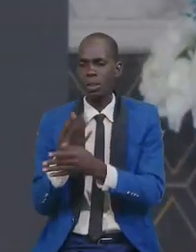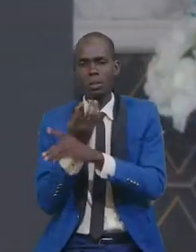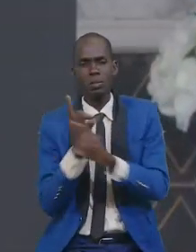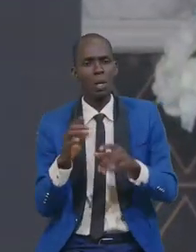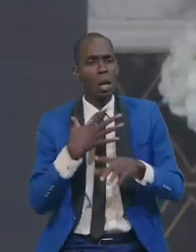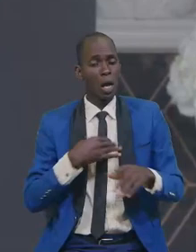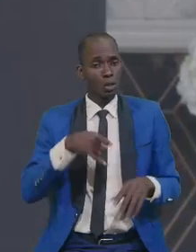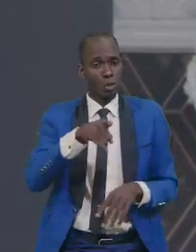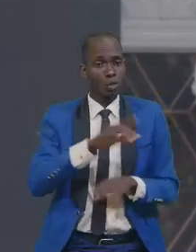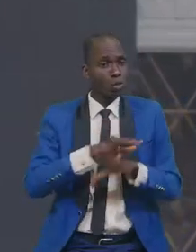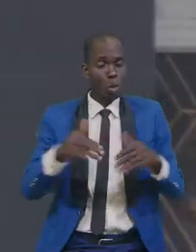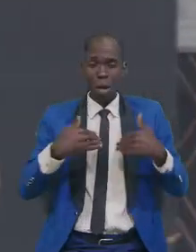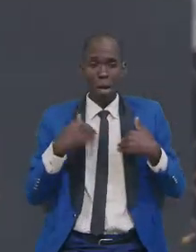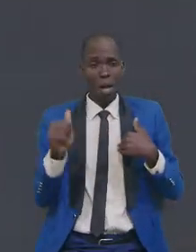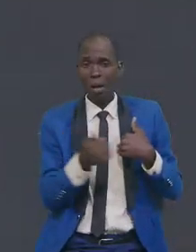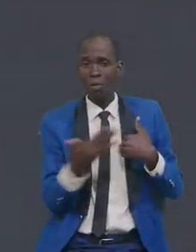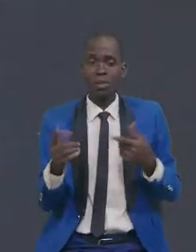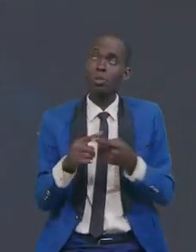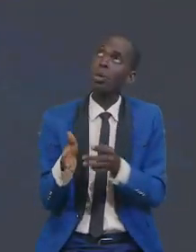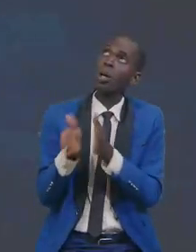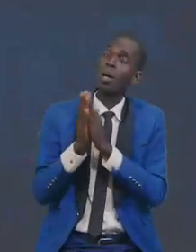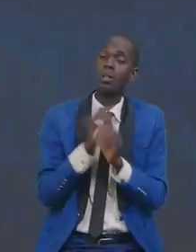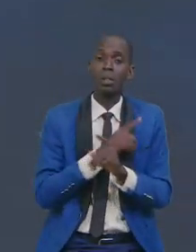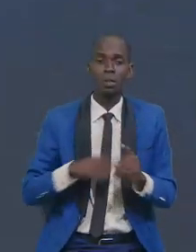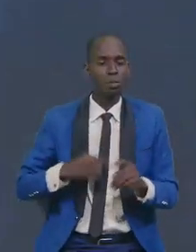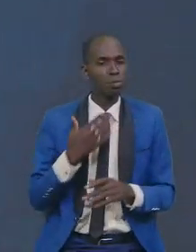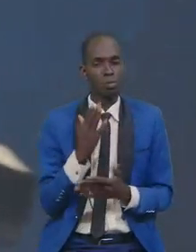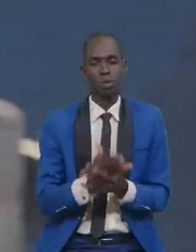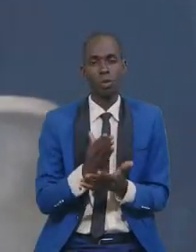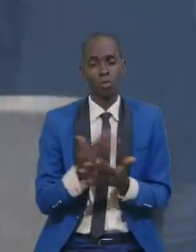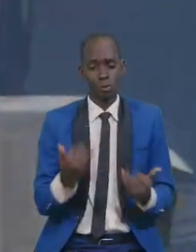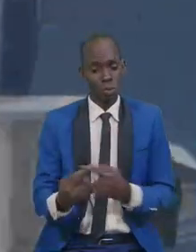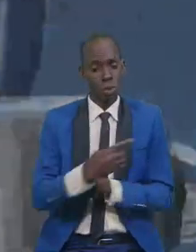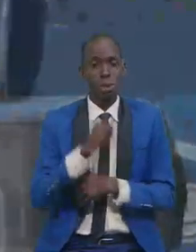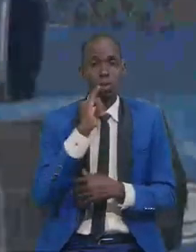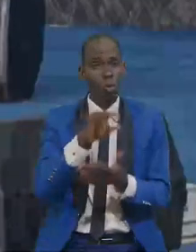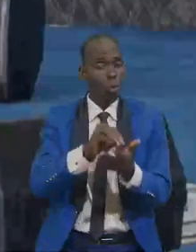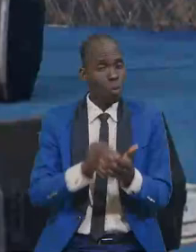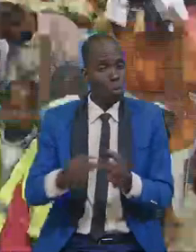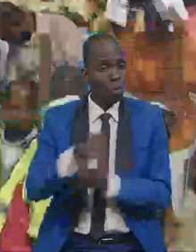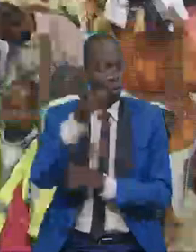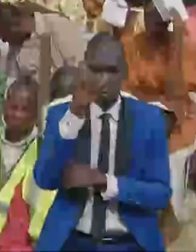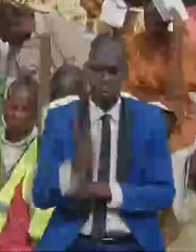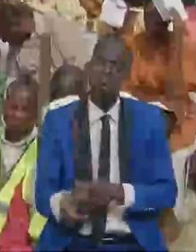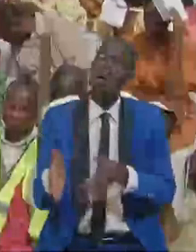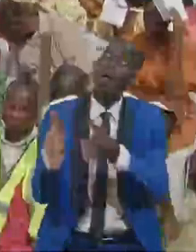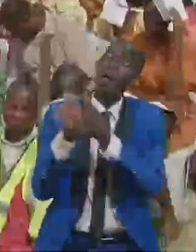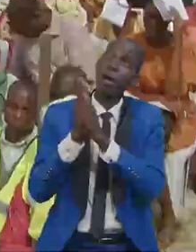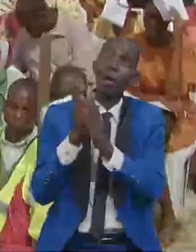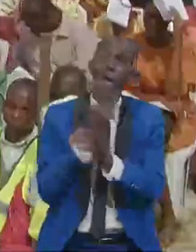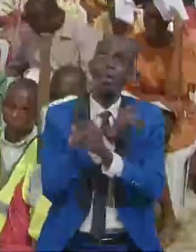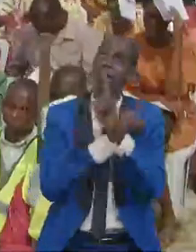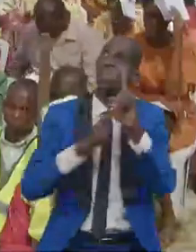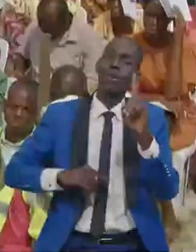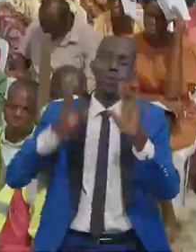là-bas. Mais toi, tu n'as rien à demander au Seigneur. Aujourd'hui, c'est ton jour. Tu vas demander.